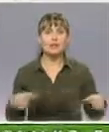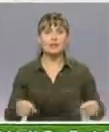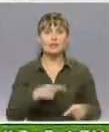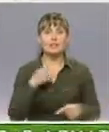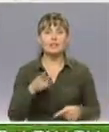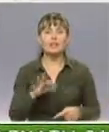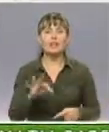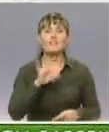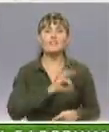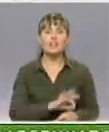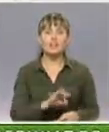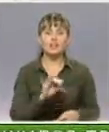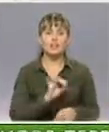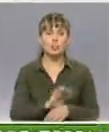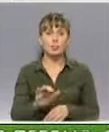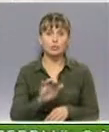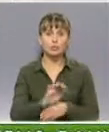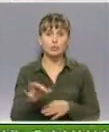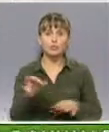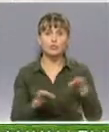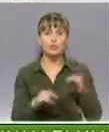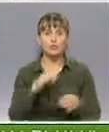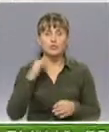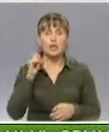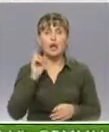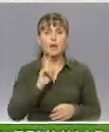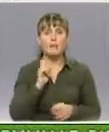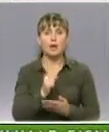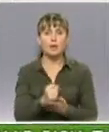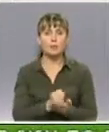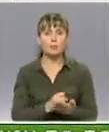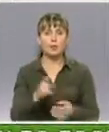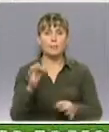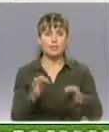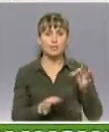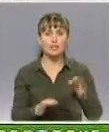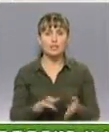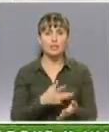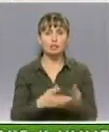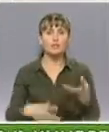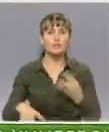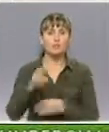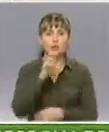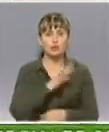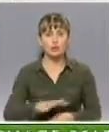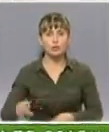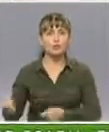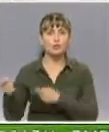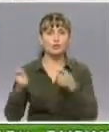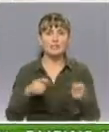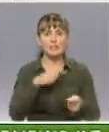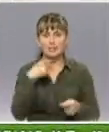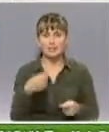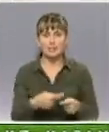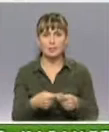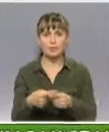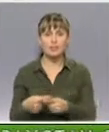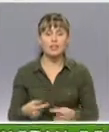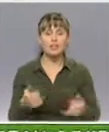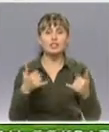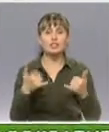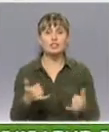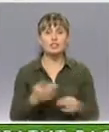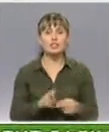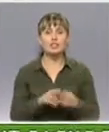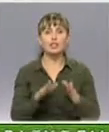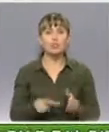для выгодного импорта топлива в Казахстан. А пока запас бензина с расчетом на всю страну прибудет из России и Беларуси. Сейчас этот груз